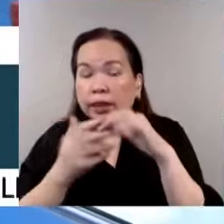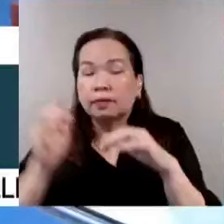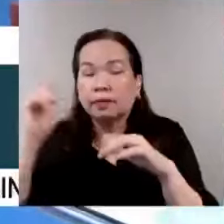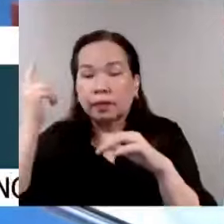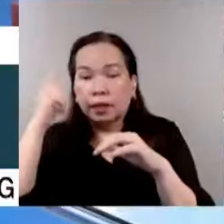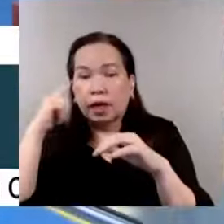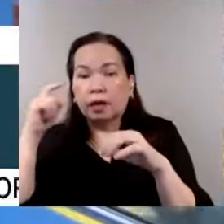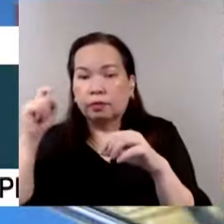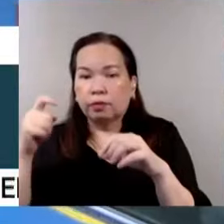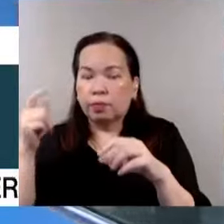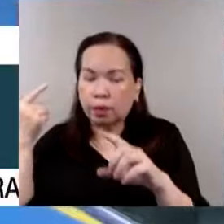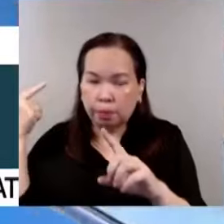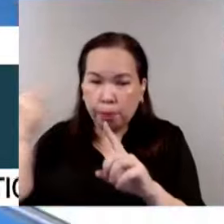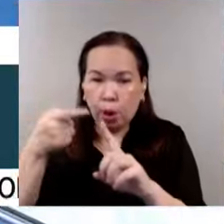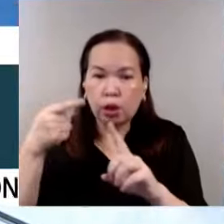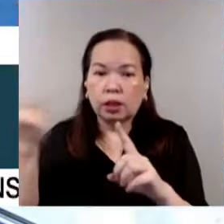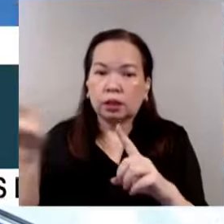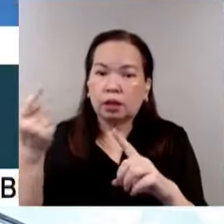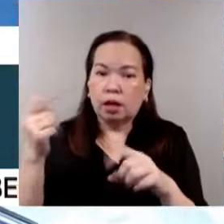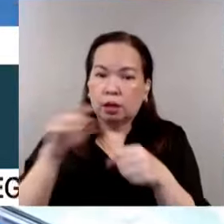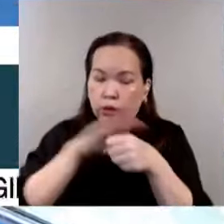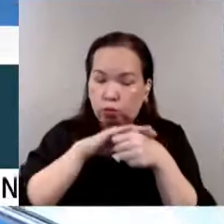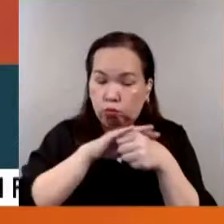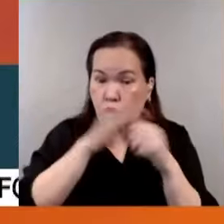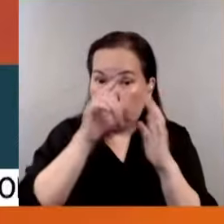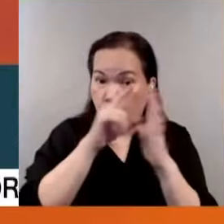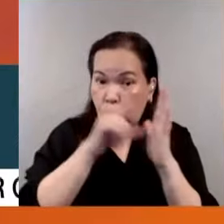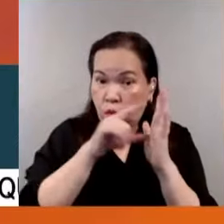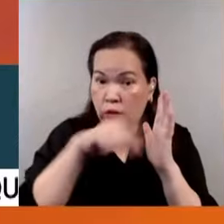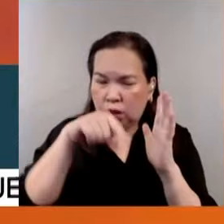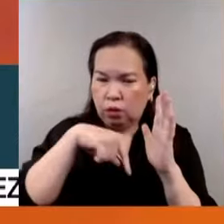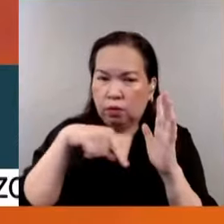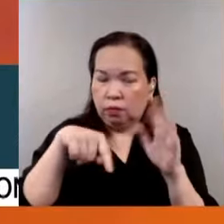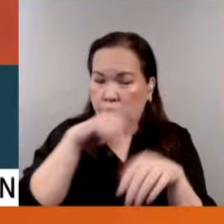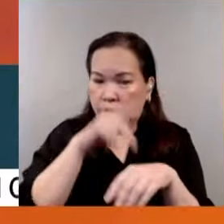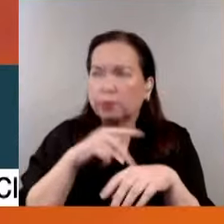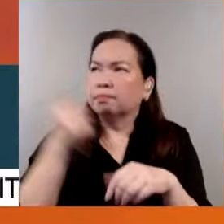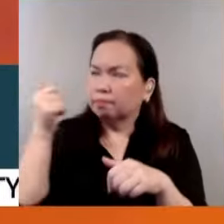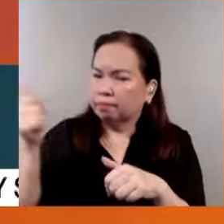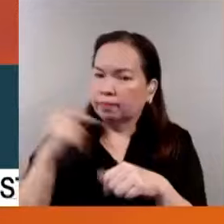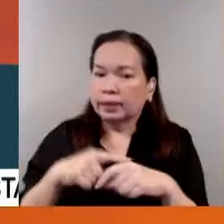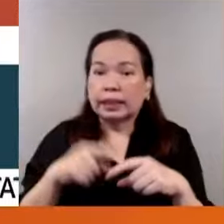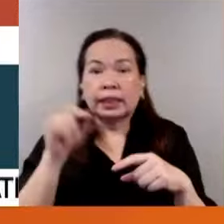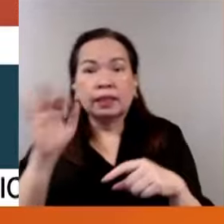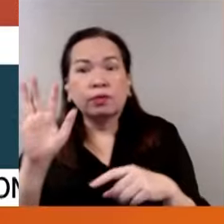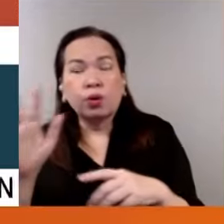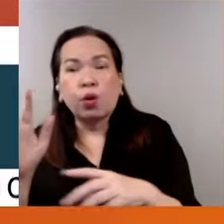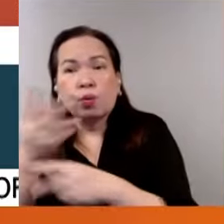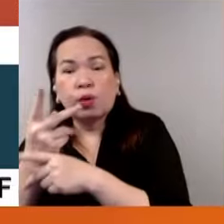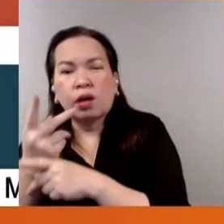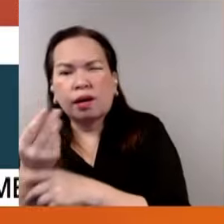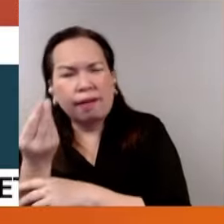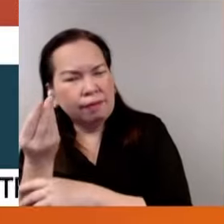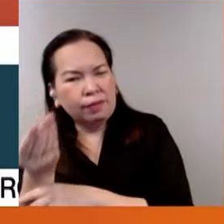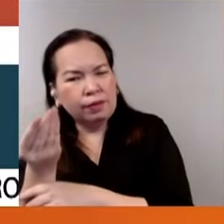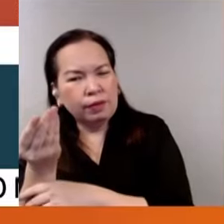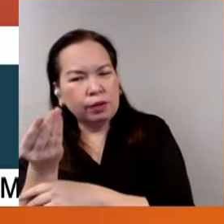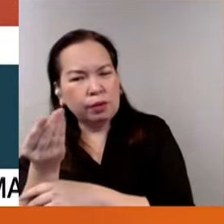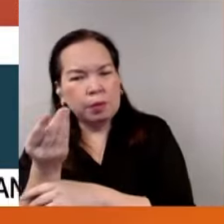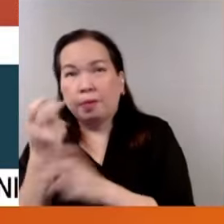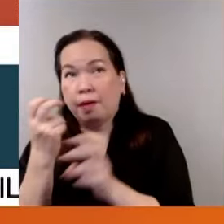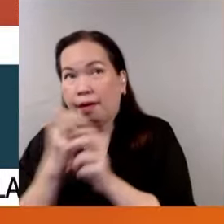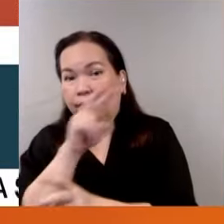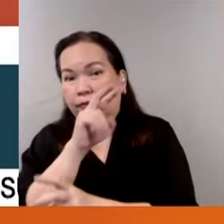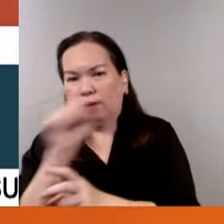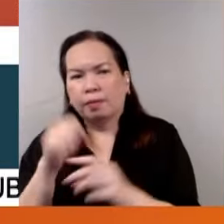local, maganda po para sa amin. Kung limitado ang iyong production, mahihirapan kang makalaban dahil mataas